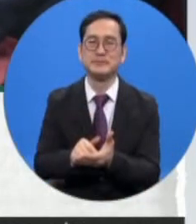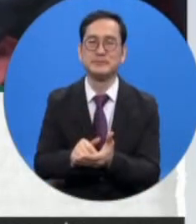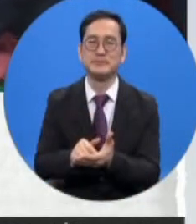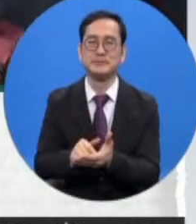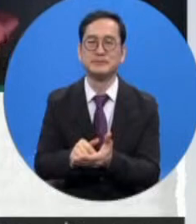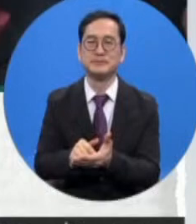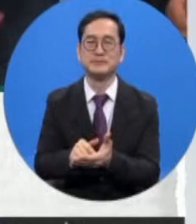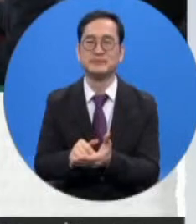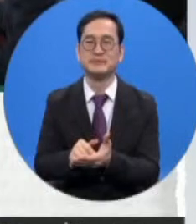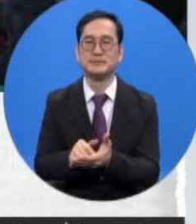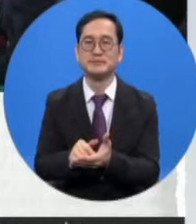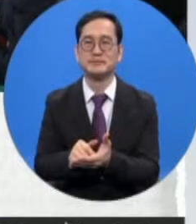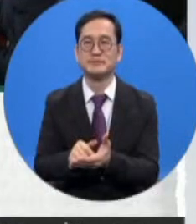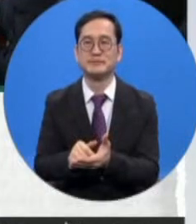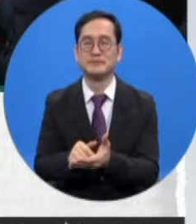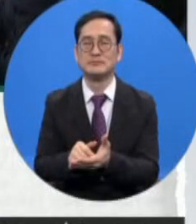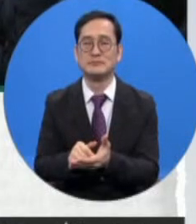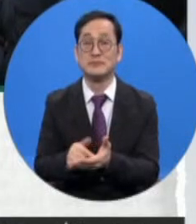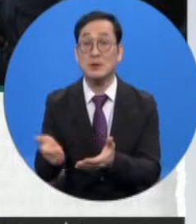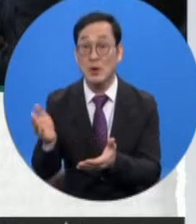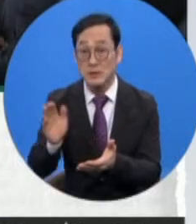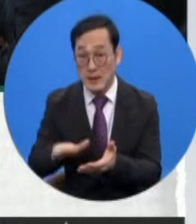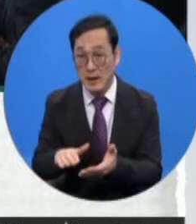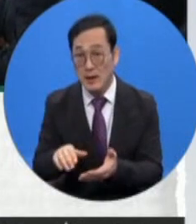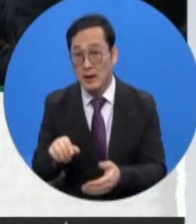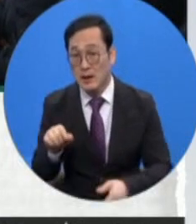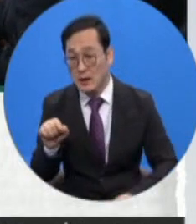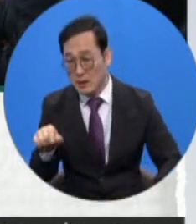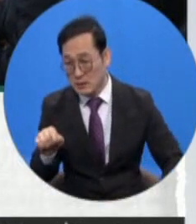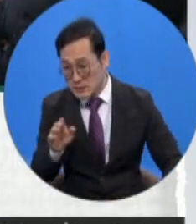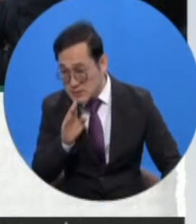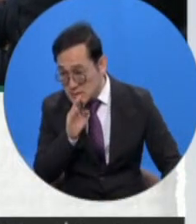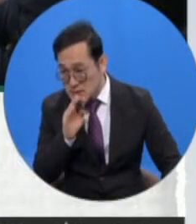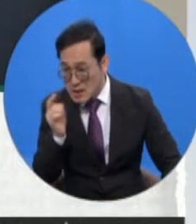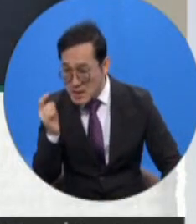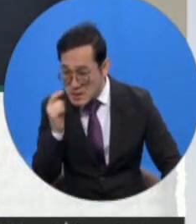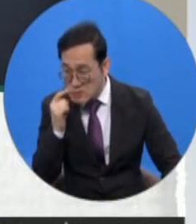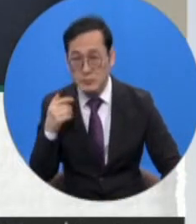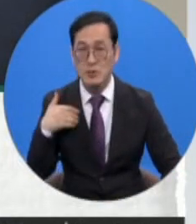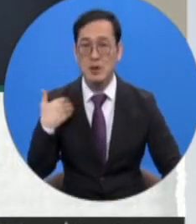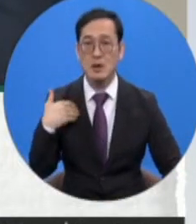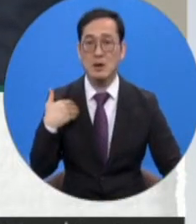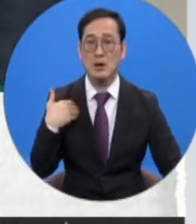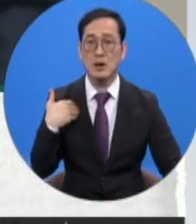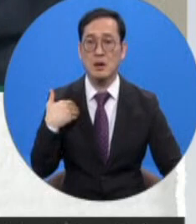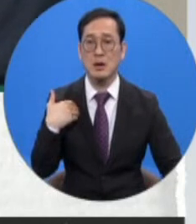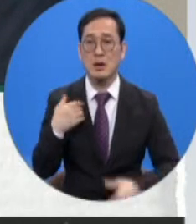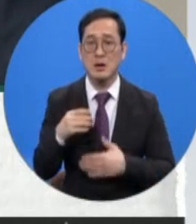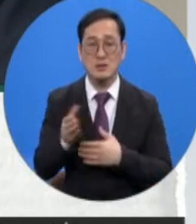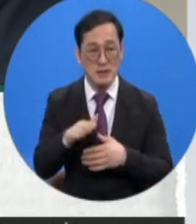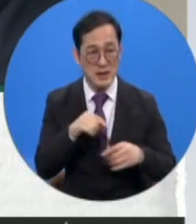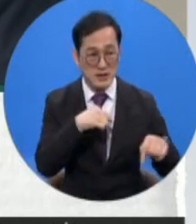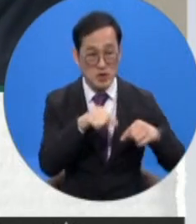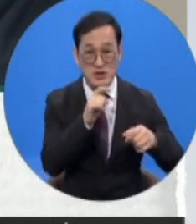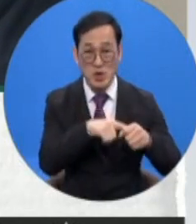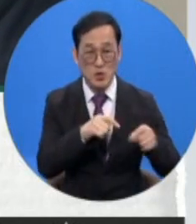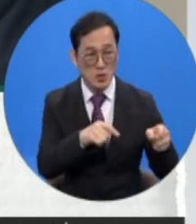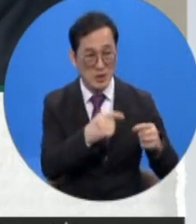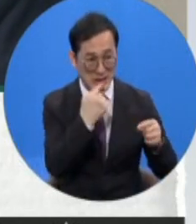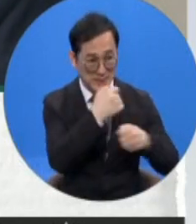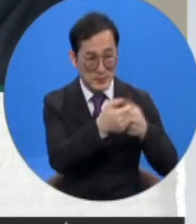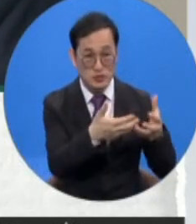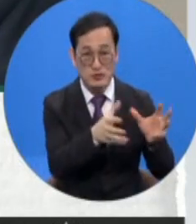이 사실관계 여부들을 떠난 상태에서 정쟁의 빌미, 정쟁의 도구로 삼기 위해 더불어민주당